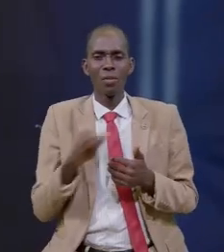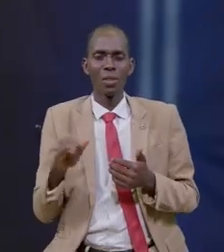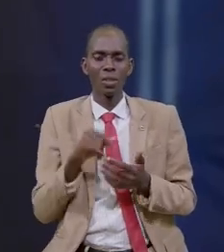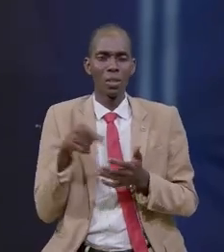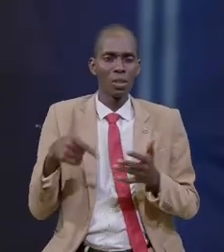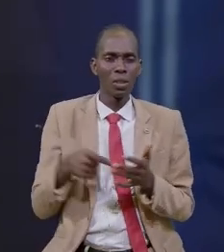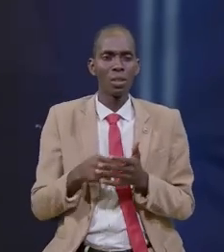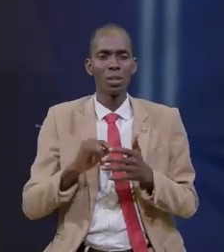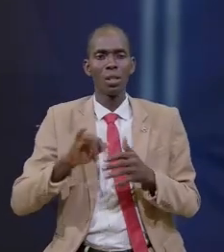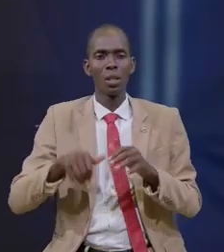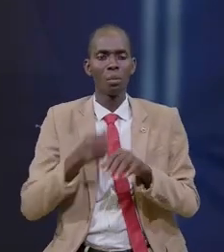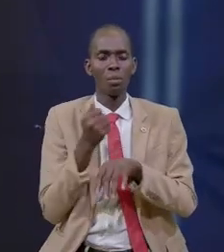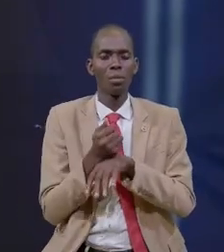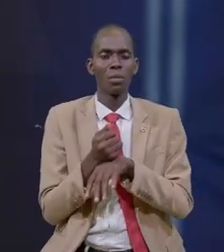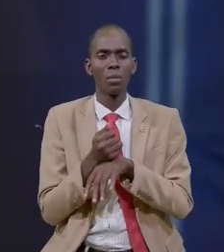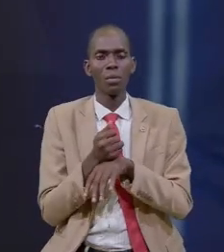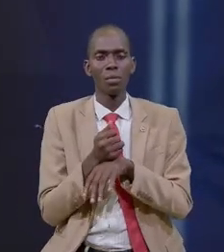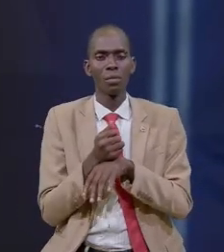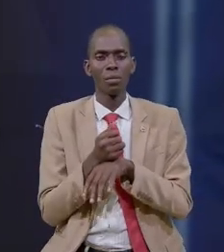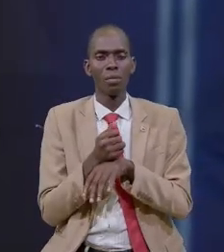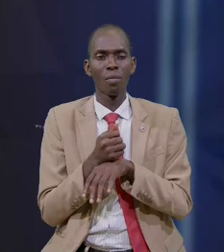lui servent de sceau.